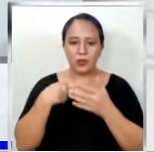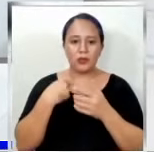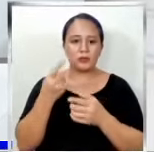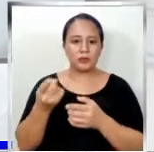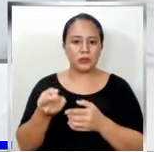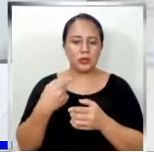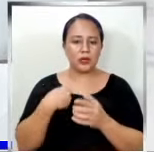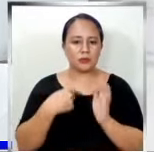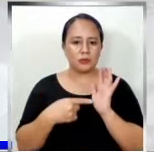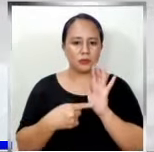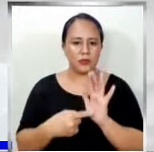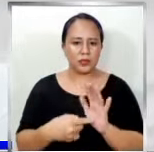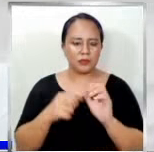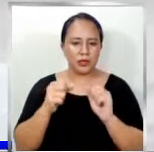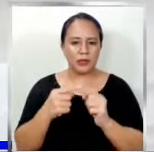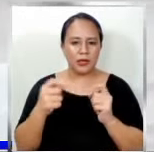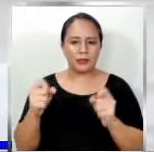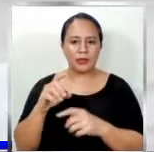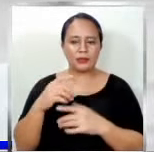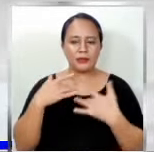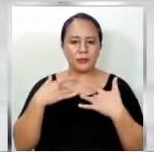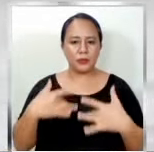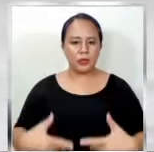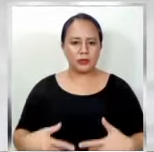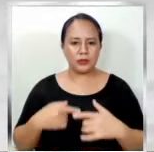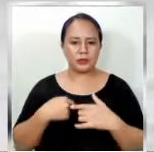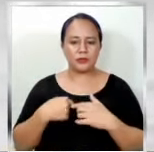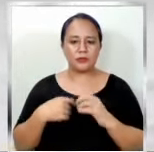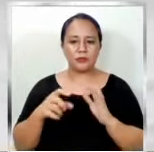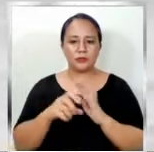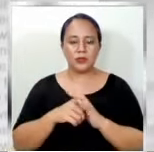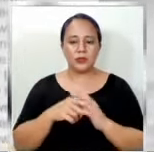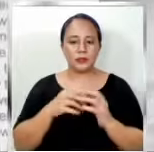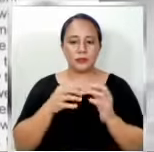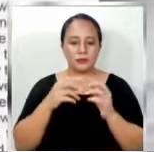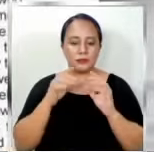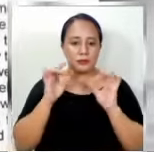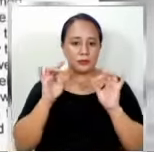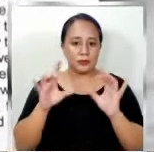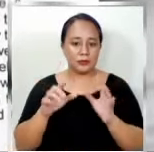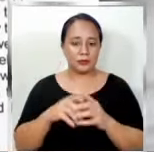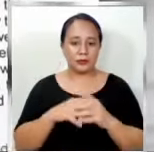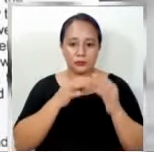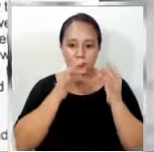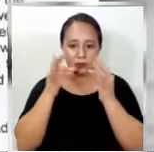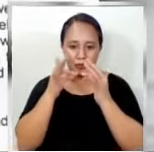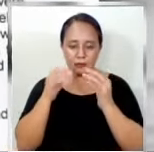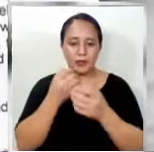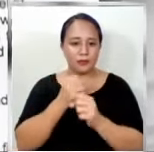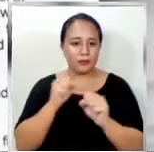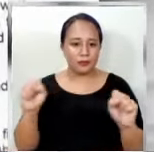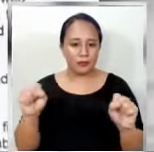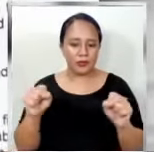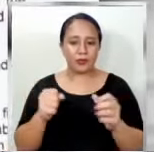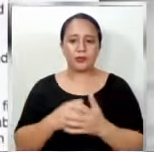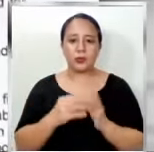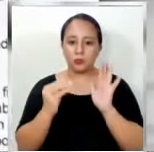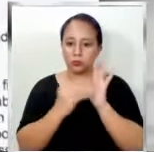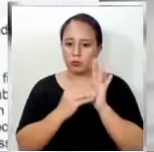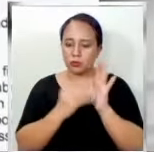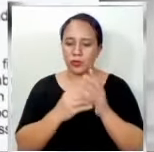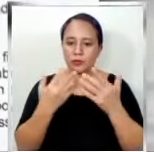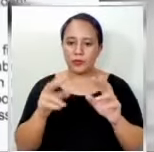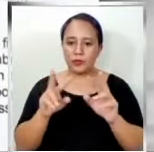posibleng antidepressant. Kinasuhan ang possession of dangerous drugs si Ongpin, pero pinalaya ng provincial prosecutor habang isinasagawa